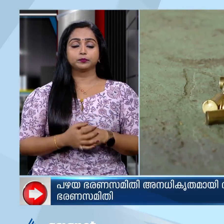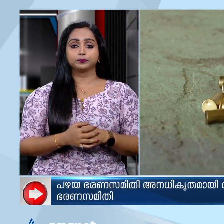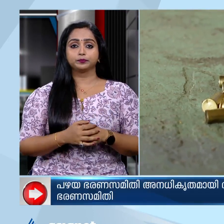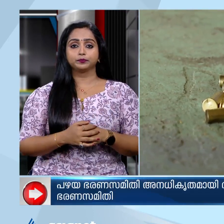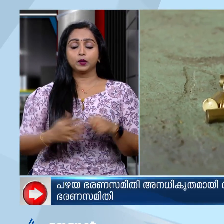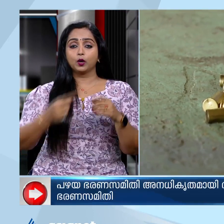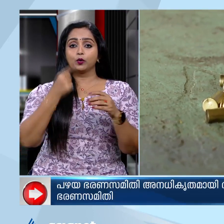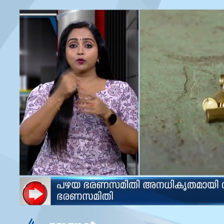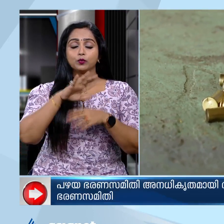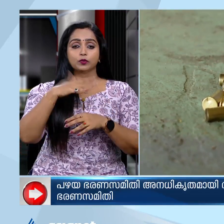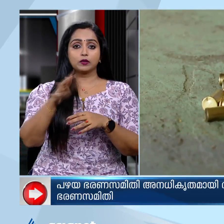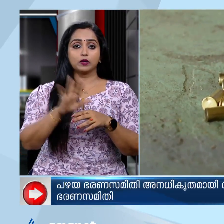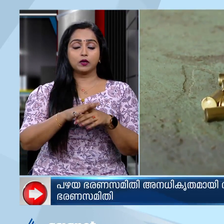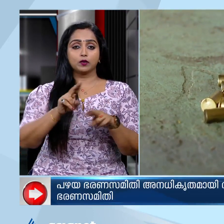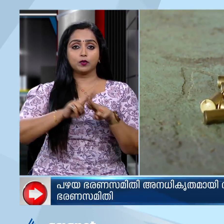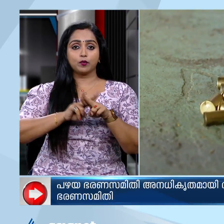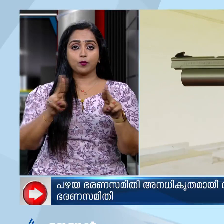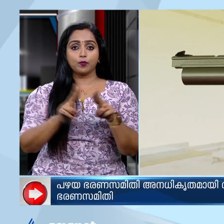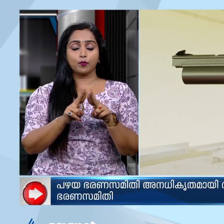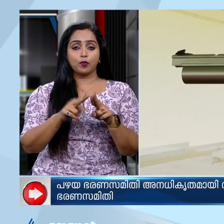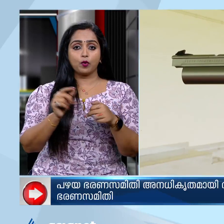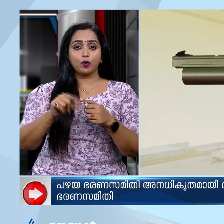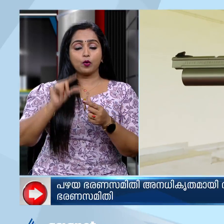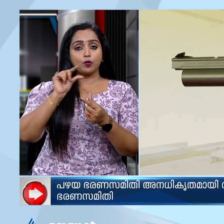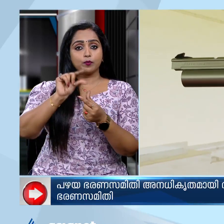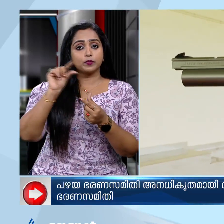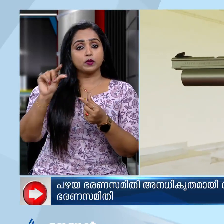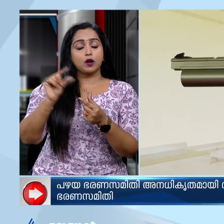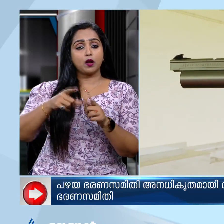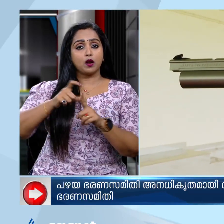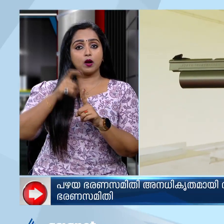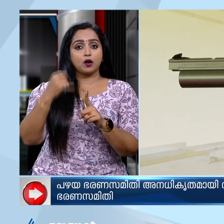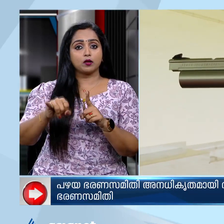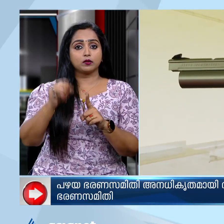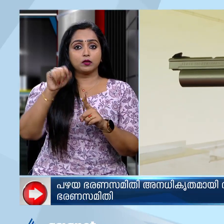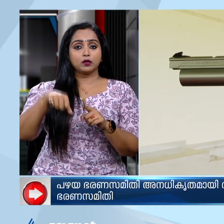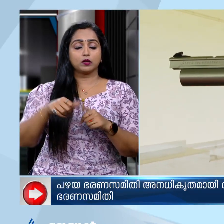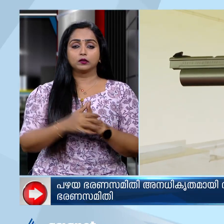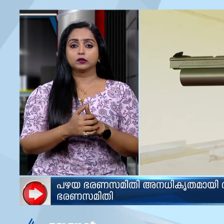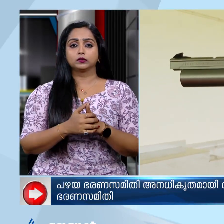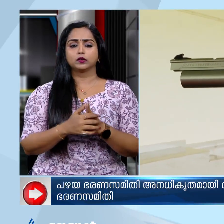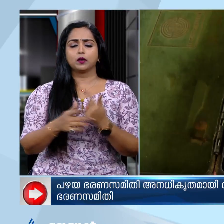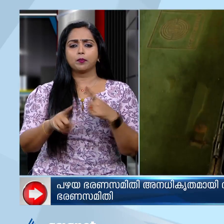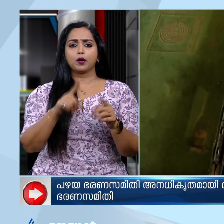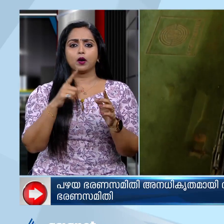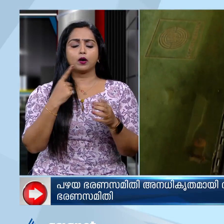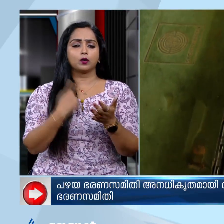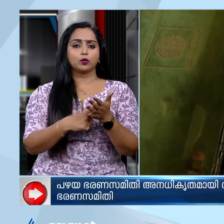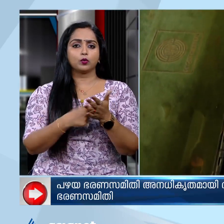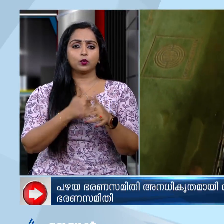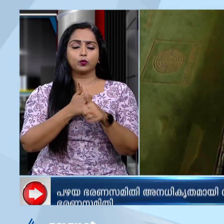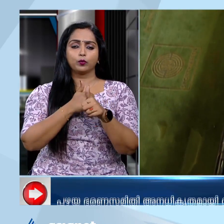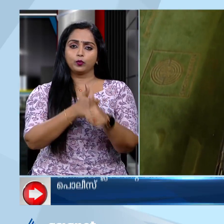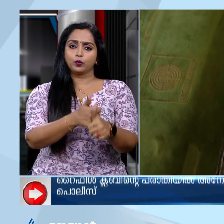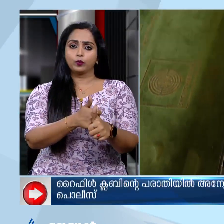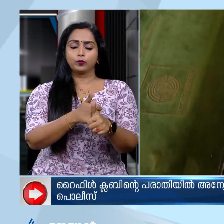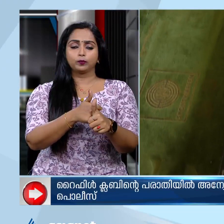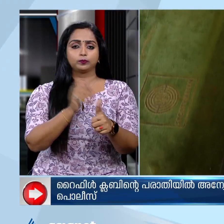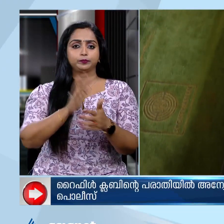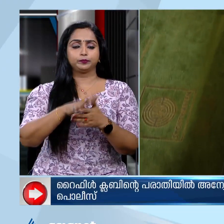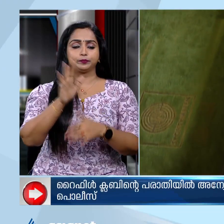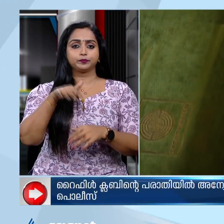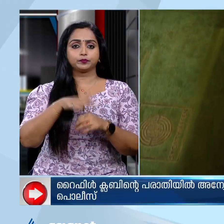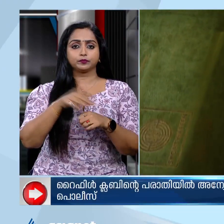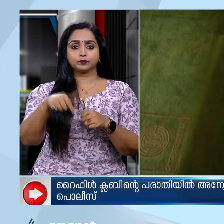ഉപയോഗിച്ചതിന് ശേഷമുള്ള ഷെല്ലുകൾ നിയമം പാലിക്കാതെ നശിപ്പിച്ചതായും ആരോപണമുണ്ട്. അതേസമയം നിയമം പാലിച്ചാണ് തോക്കുകൾ കൈമാറിയതെന്ന് മുൻ